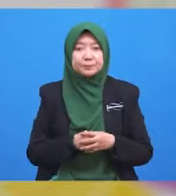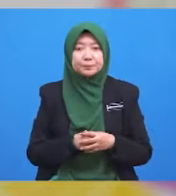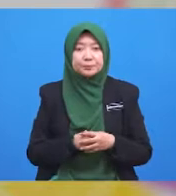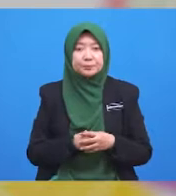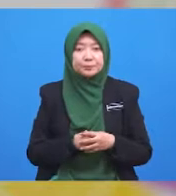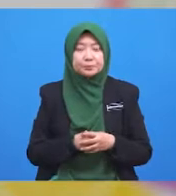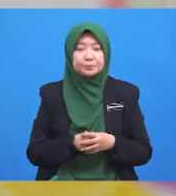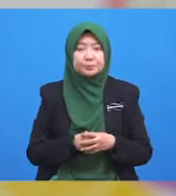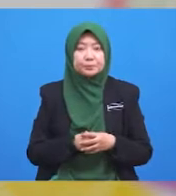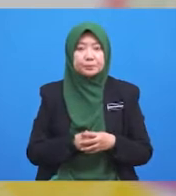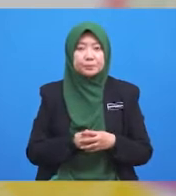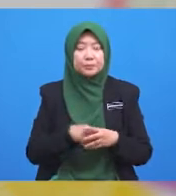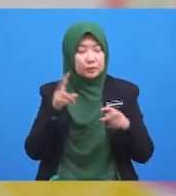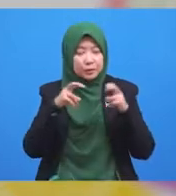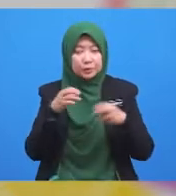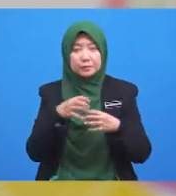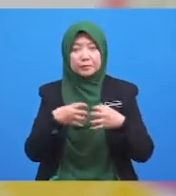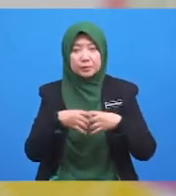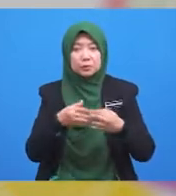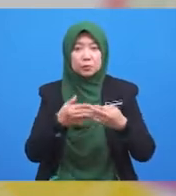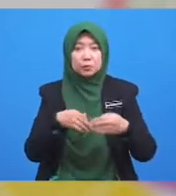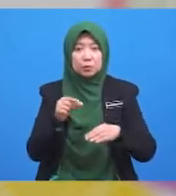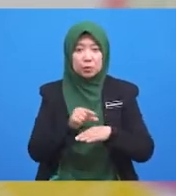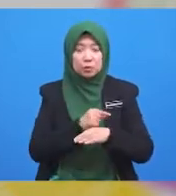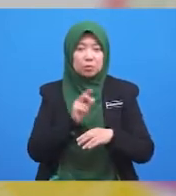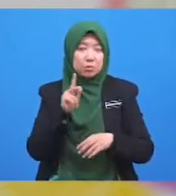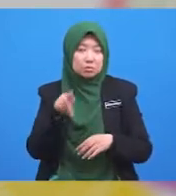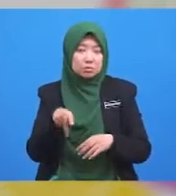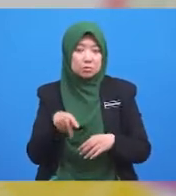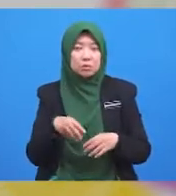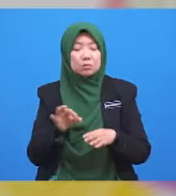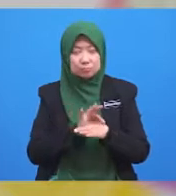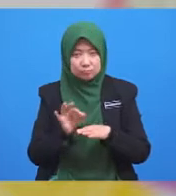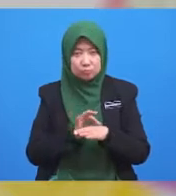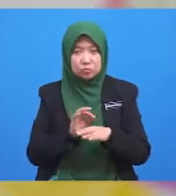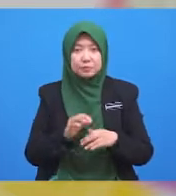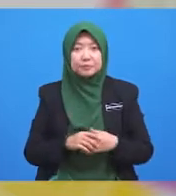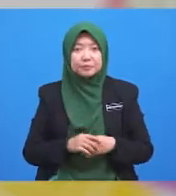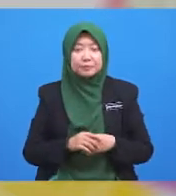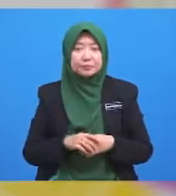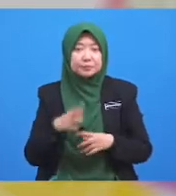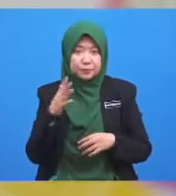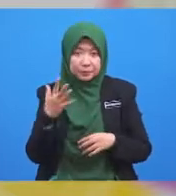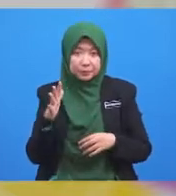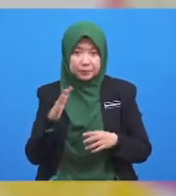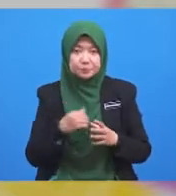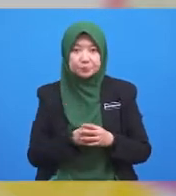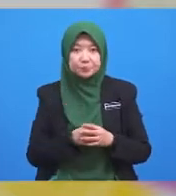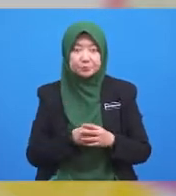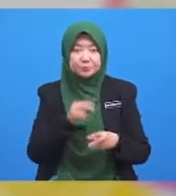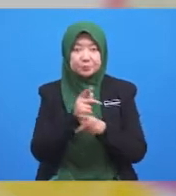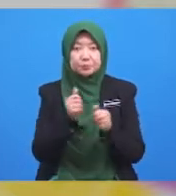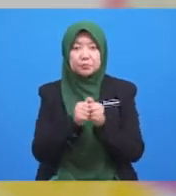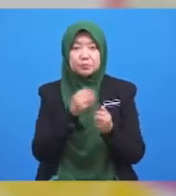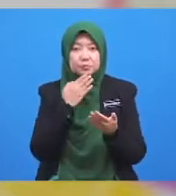14. Periksa mesin sebelum guna. Pastikan mesin berfungsi. 15. Simpan dengan